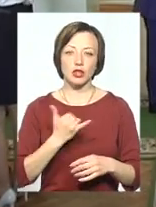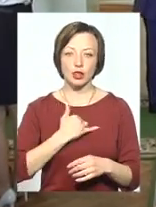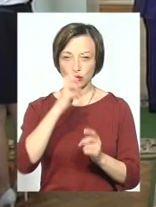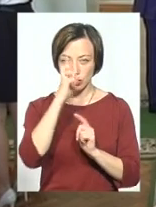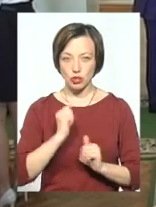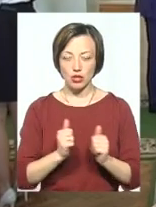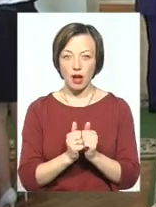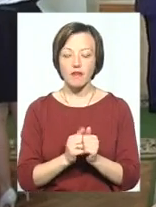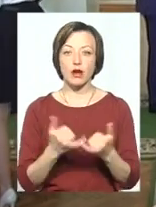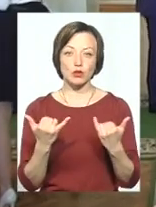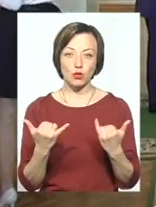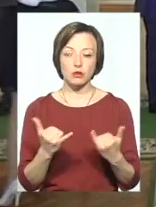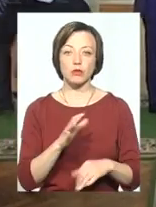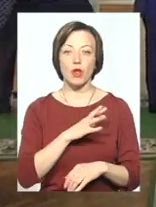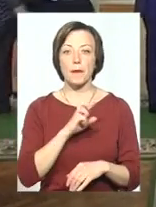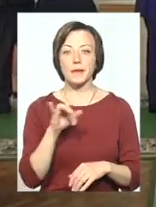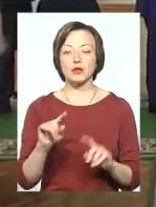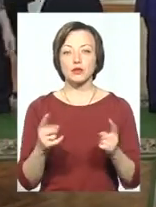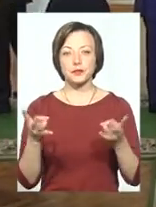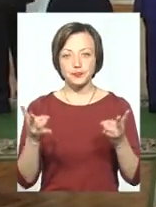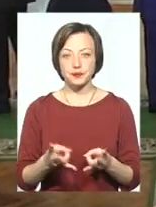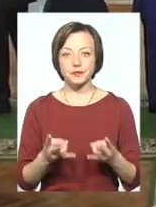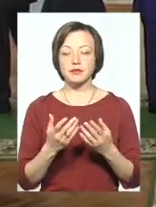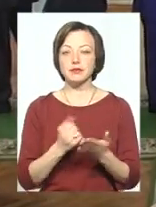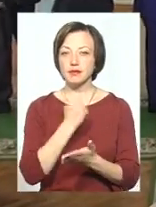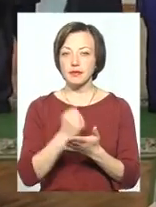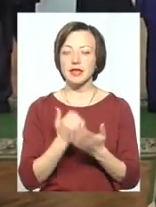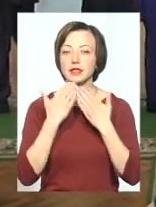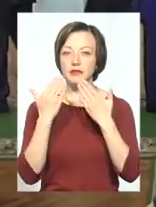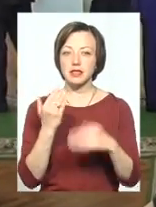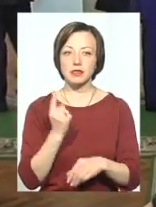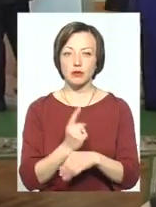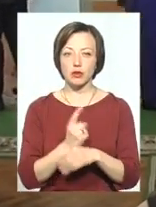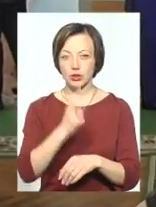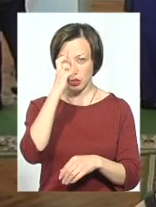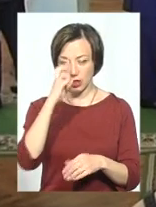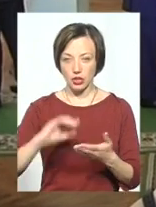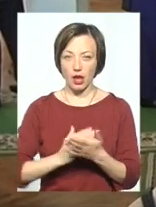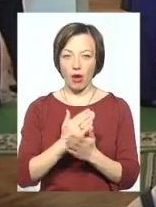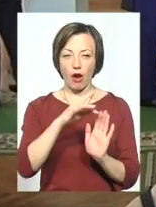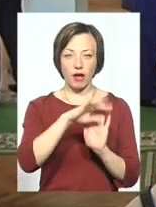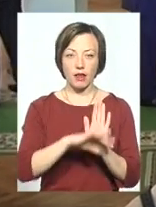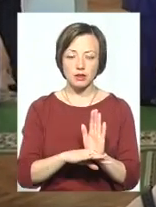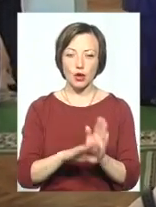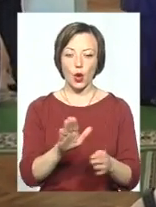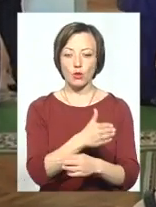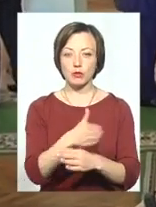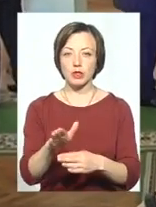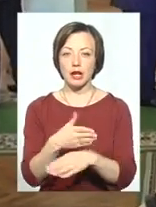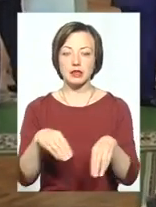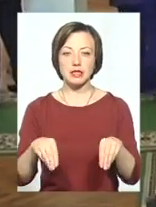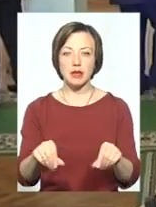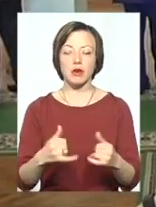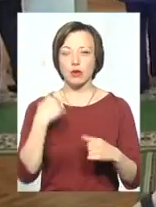держави. А сьогодні було б дуже доречно прийняти звернення і взагалі заборонити Держгеокадастру розподіляти